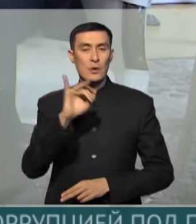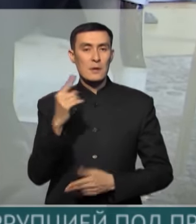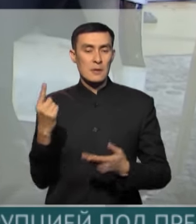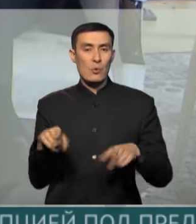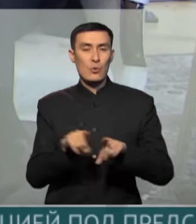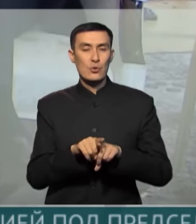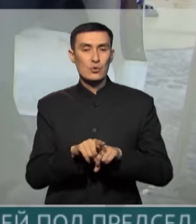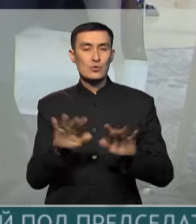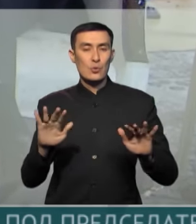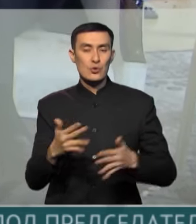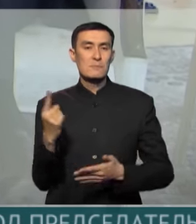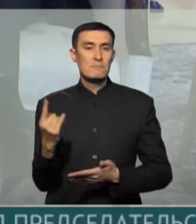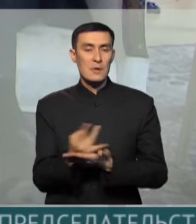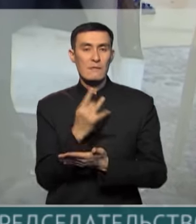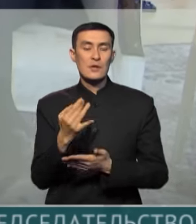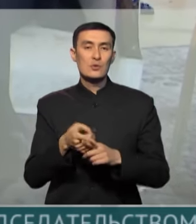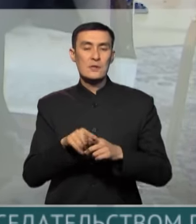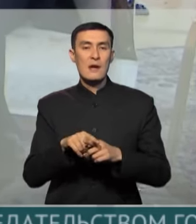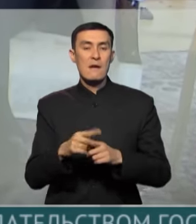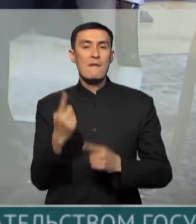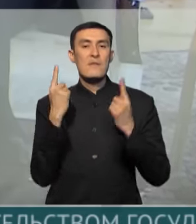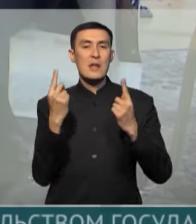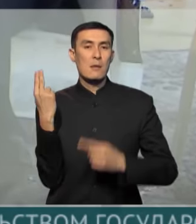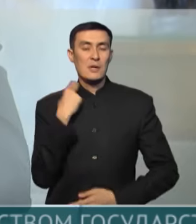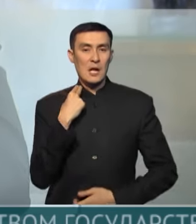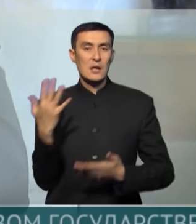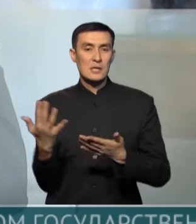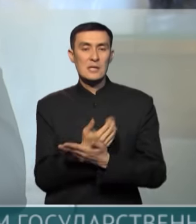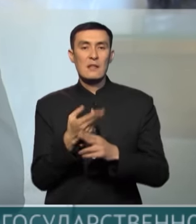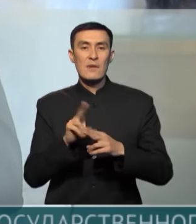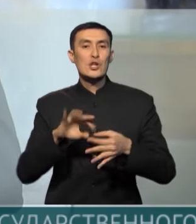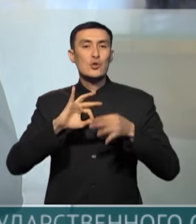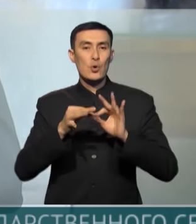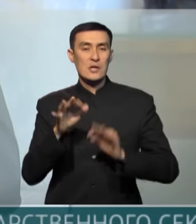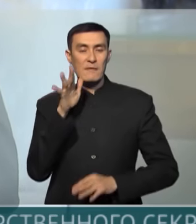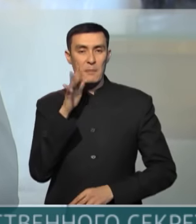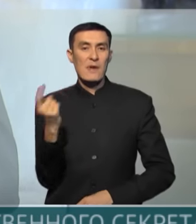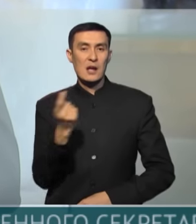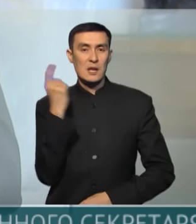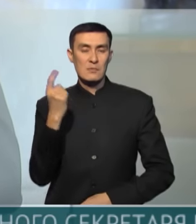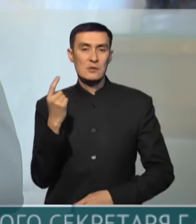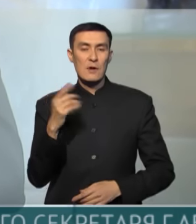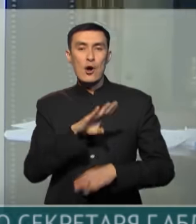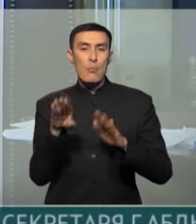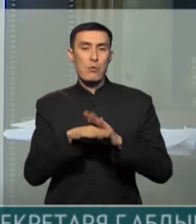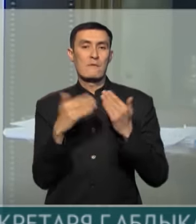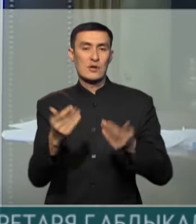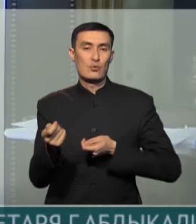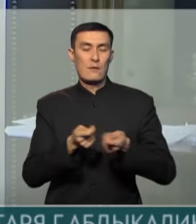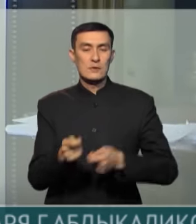и теми успехами, которые Великобритания достигает в это сложное время в экономическом развитии под вашим